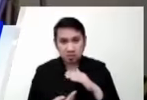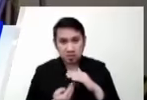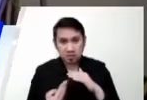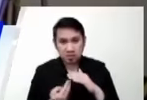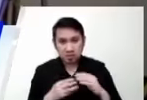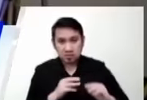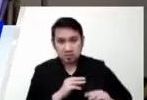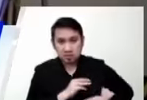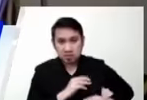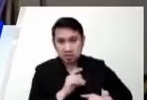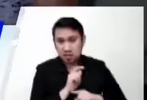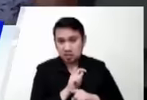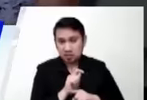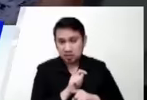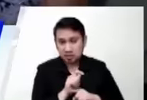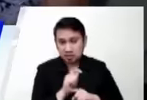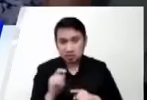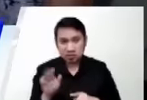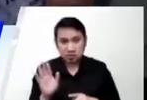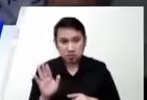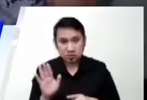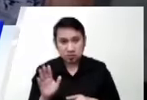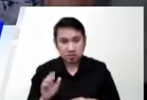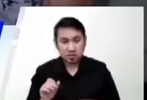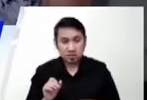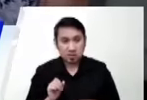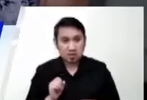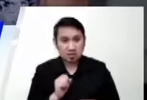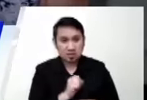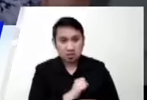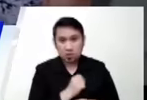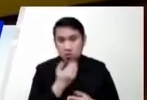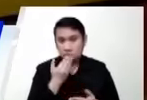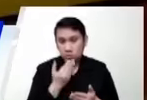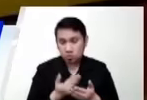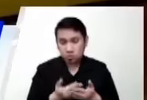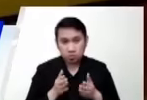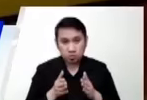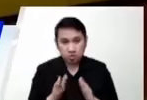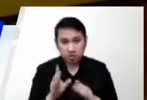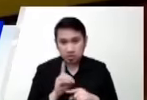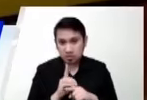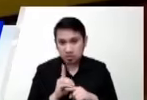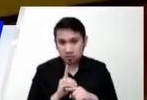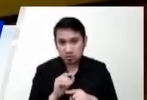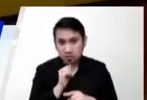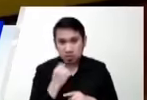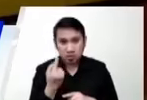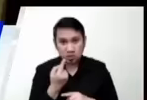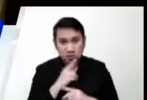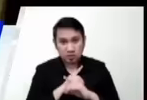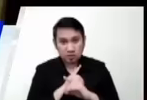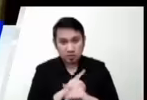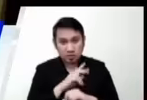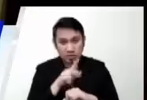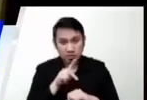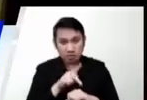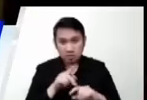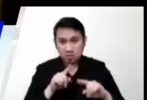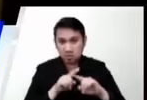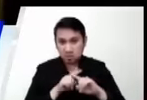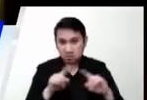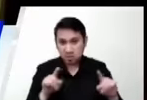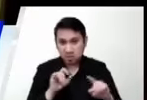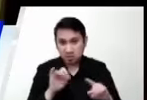mga opisyal at kawali ng Senado. Magandang paraan daw ito para maiturong disiplina hindi lang sa pagtatanggol sa bayan, kundi sa pagresponde sa mga